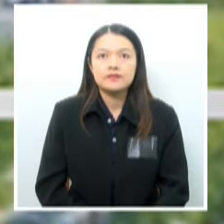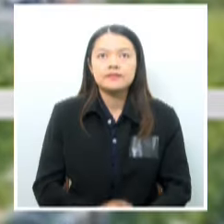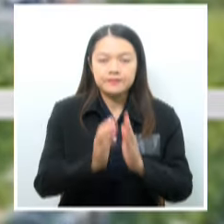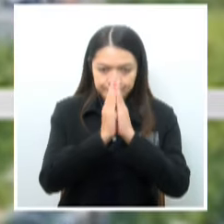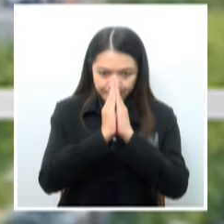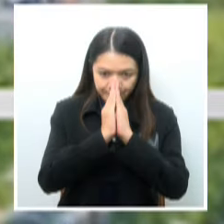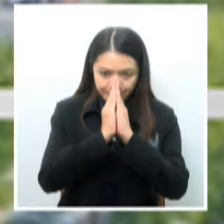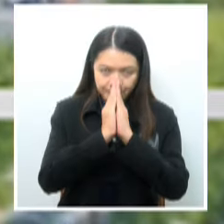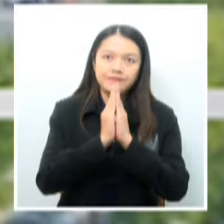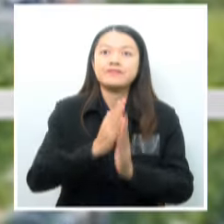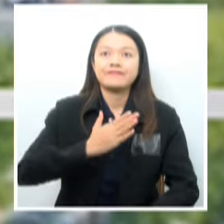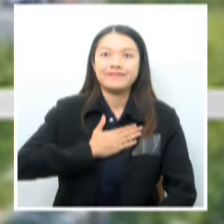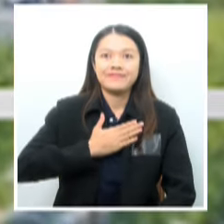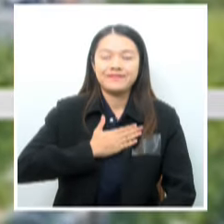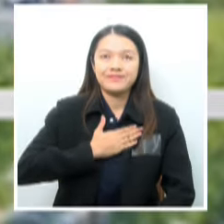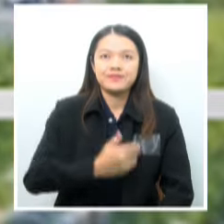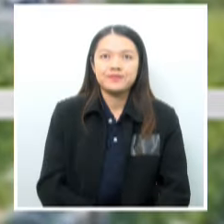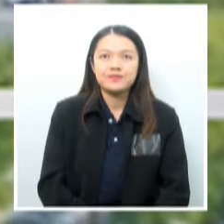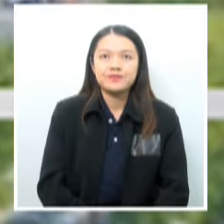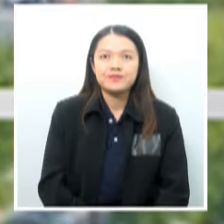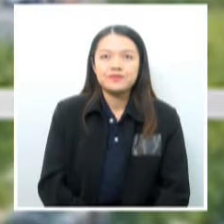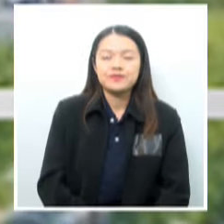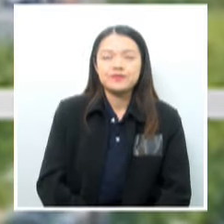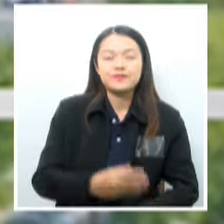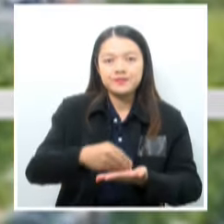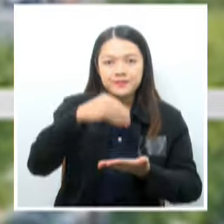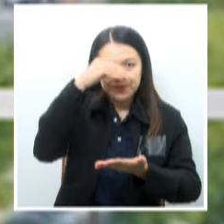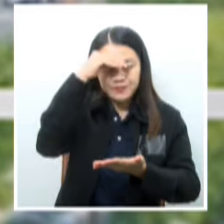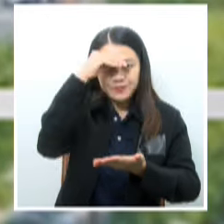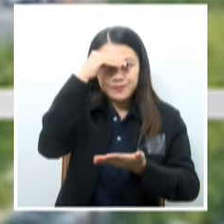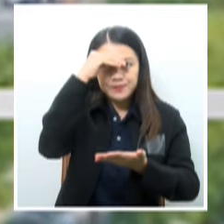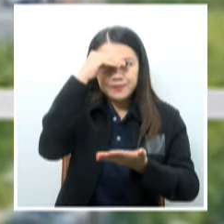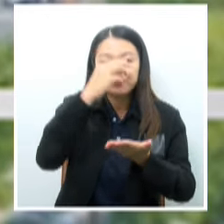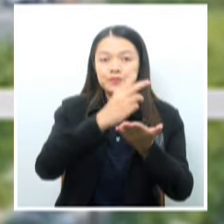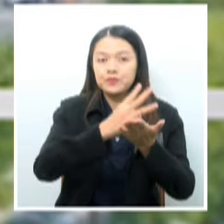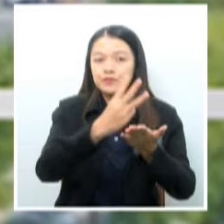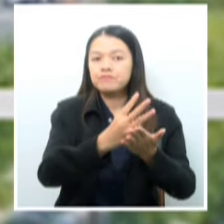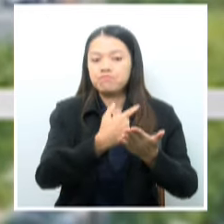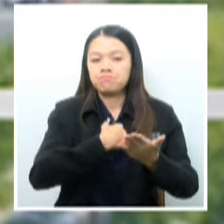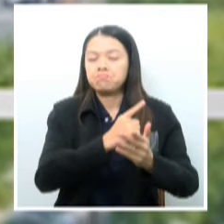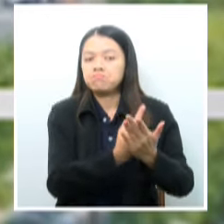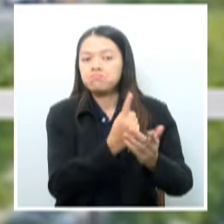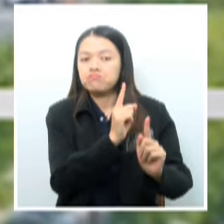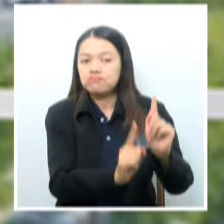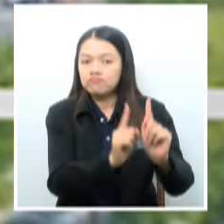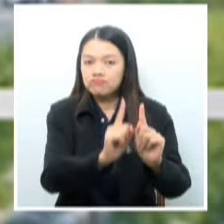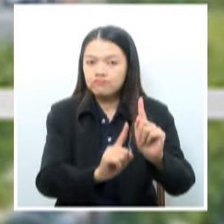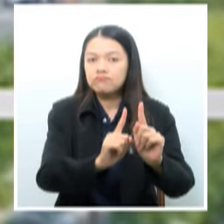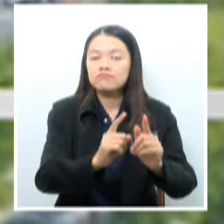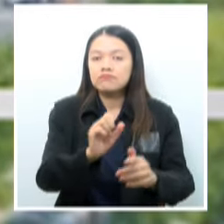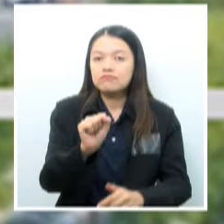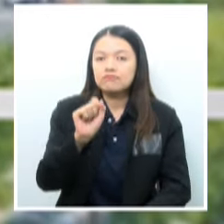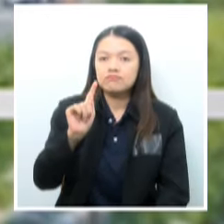สวัสดีค่ะณภัทรอินทรุณนะคะนักวิชาการศึกษาชำนาญการพิเศษสำนักติดตามและประเมินผลการจัดการศึกษาขั้นพื้นฐานค่ะ